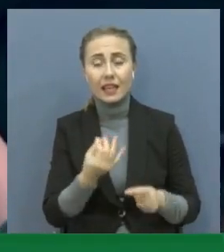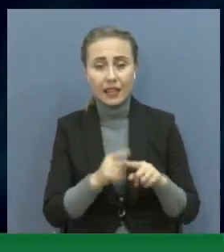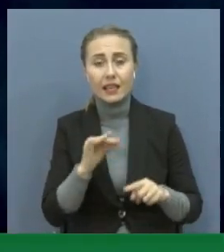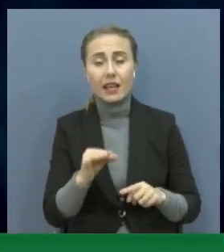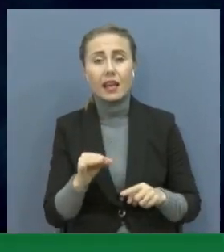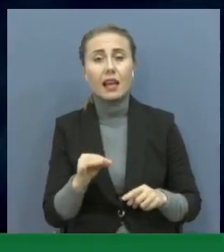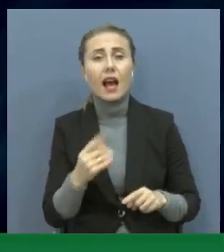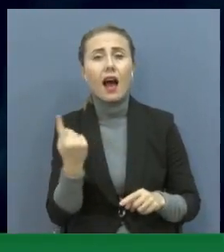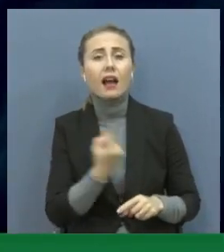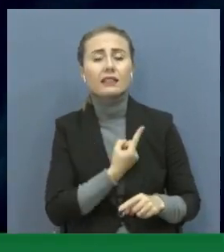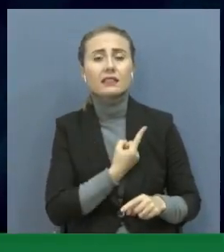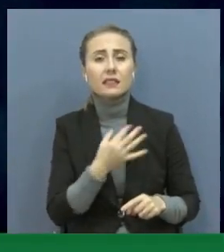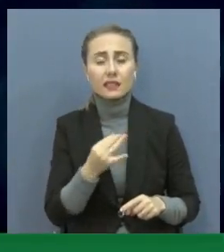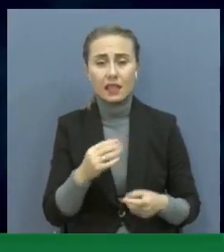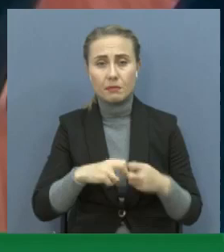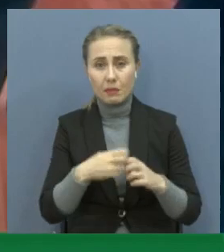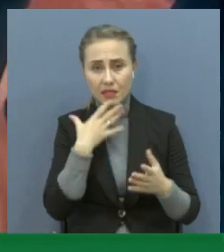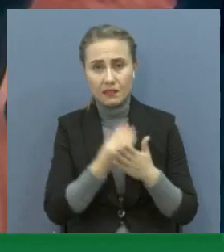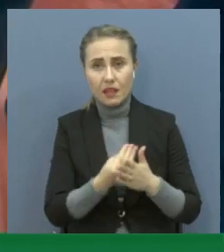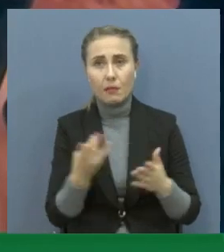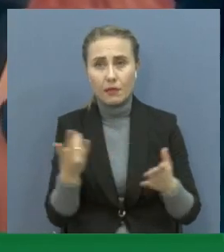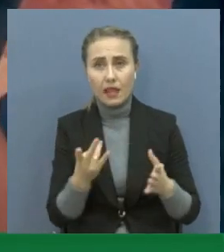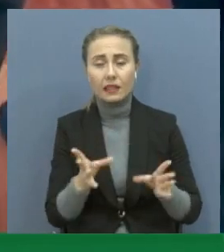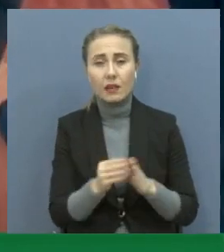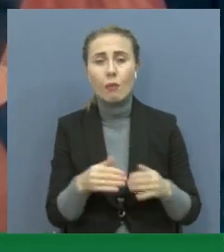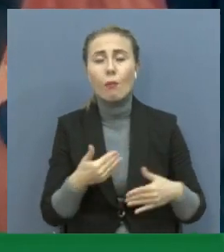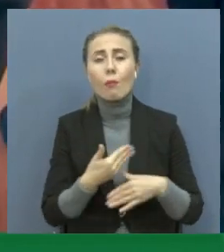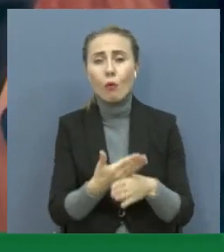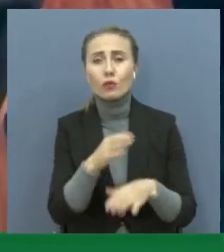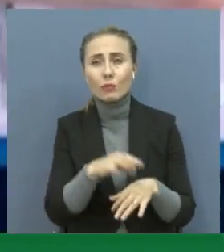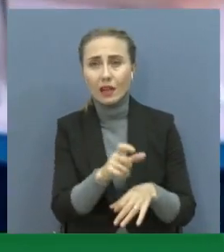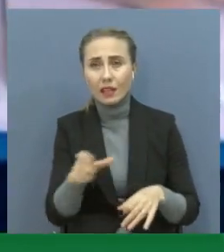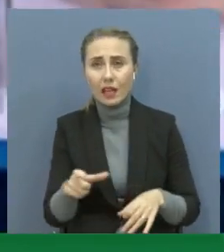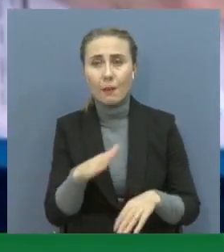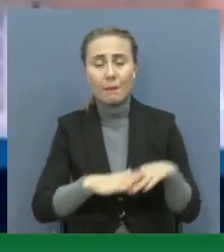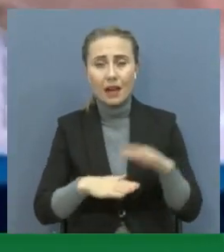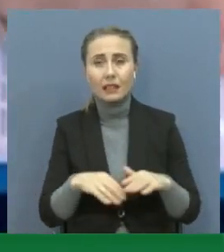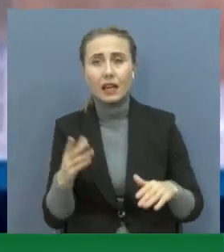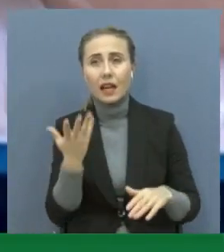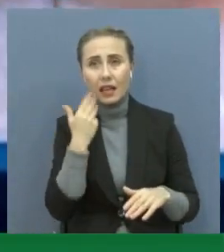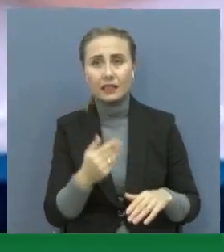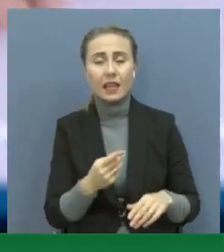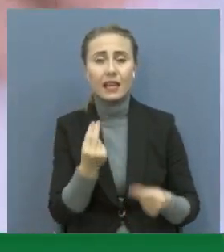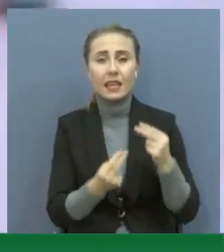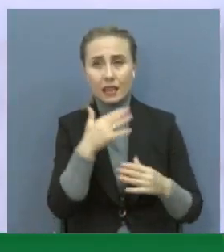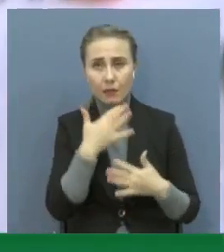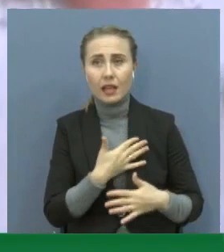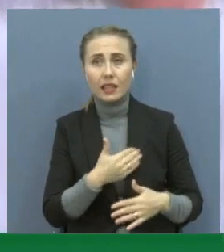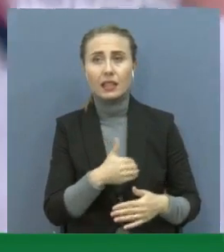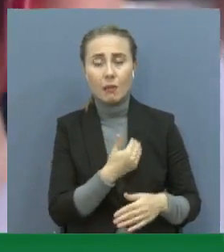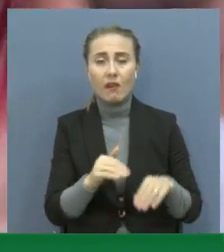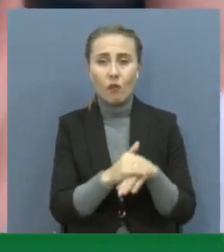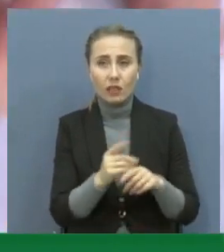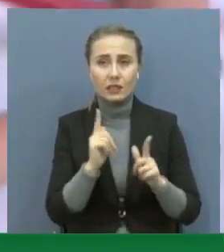проблемой, создаются механизмы оказания помощи таким больным. На практике есть случаи, когда игроманы добровольно соглашаются на